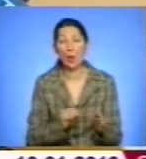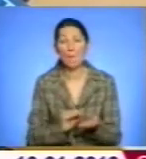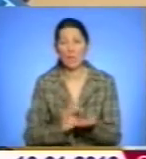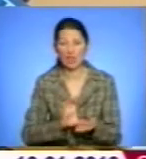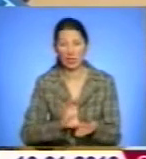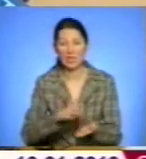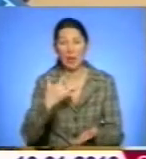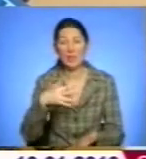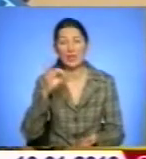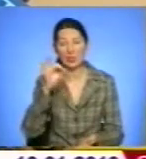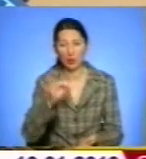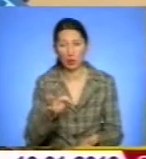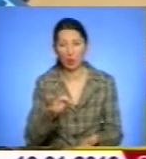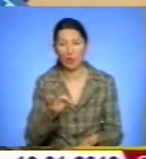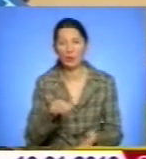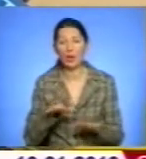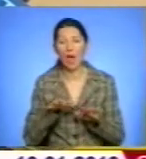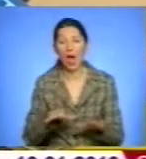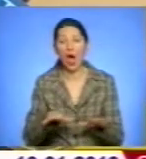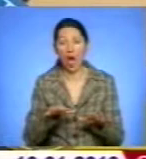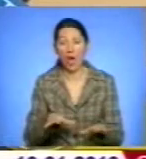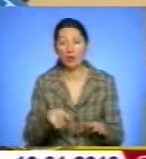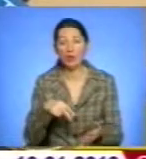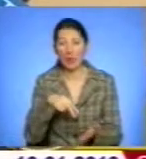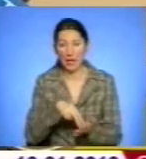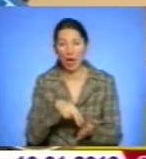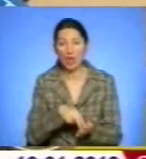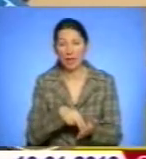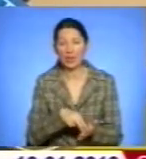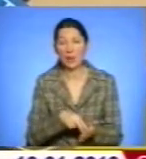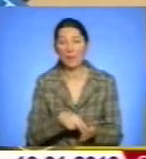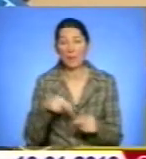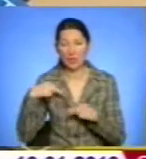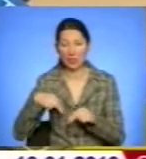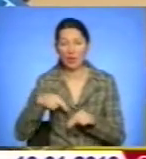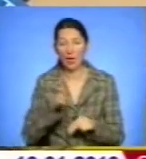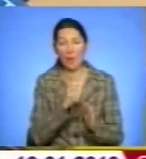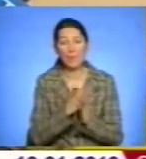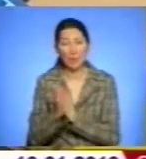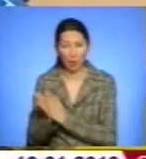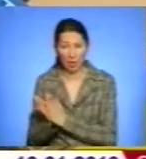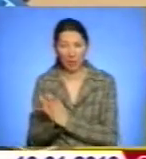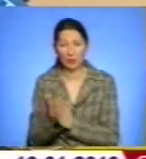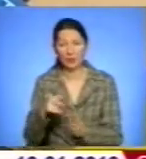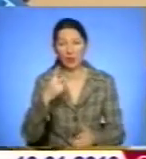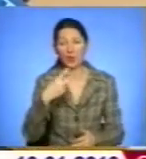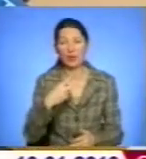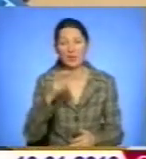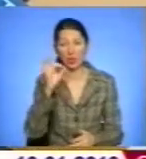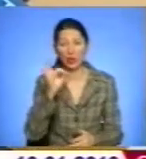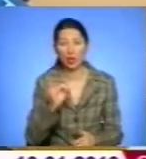50% посадові оклади працівникам бібліотечної сфери. На